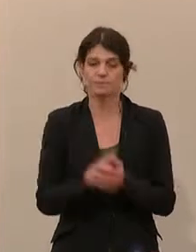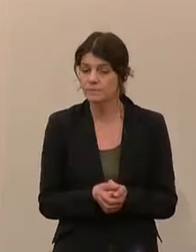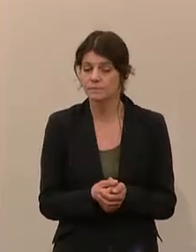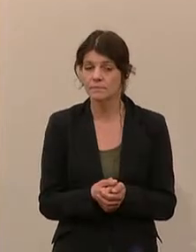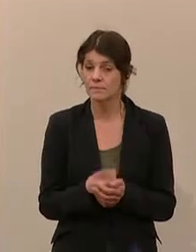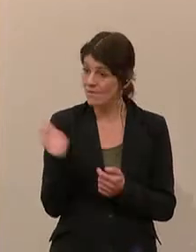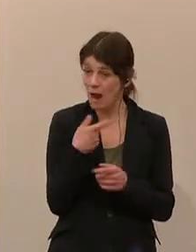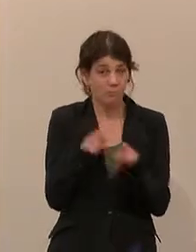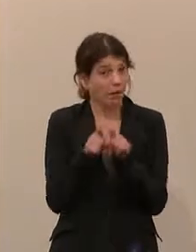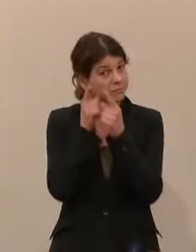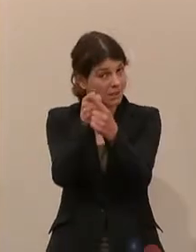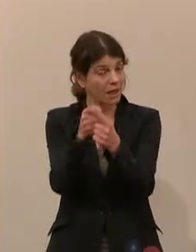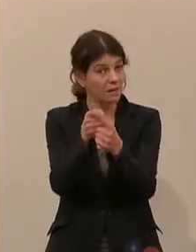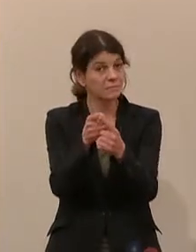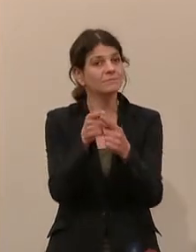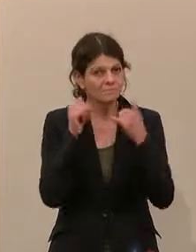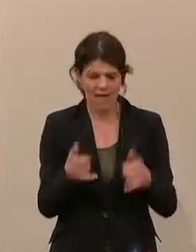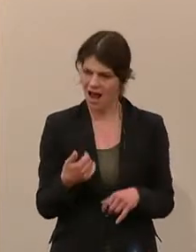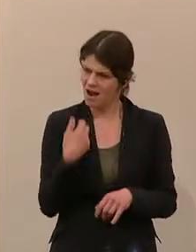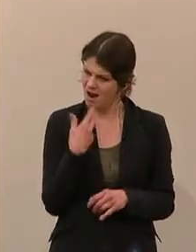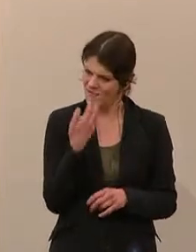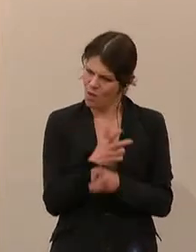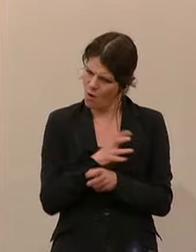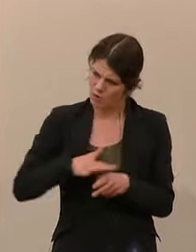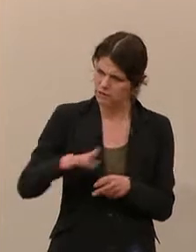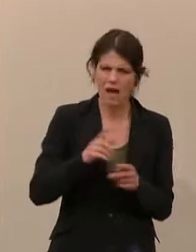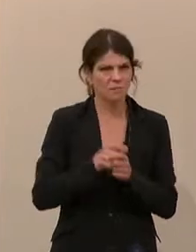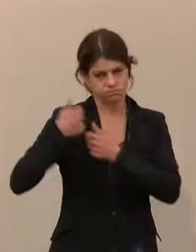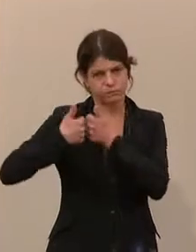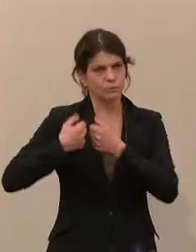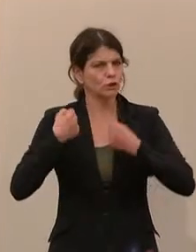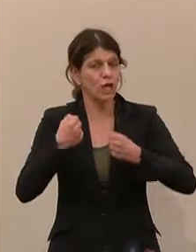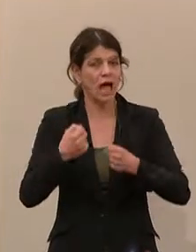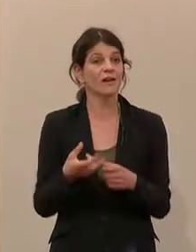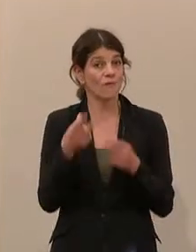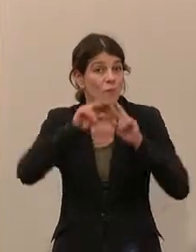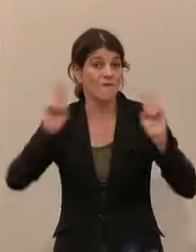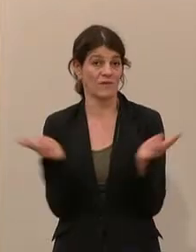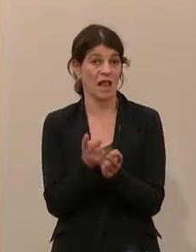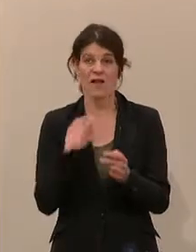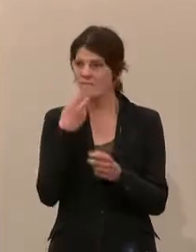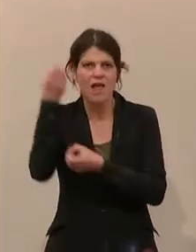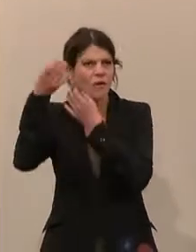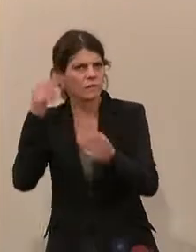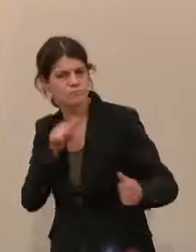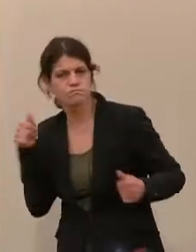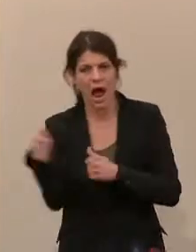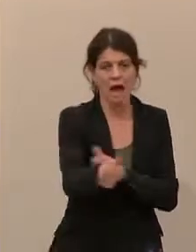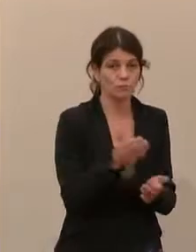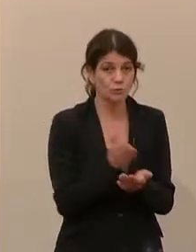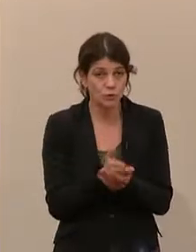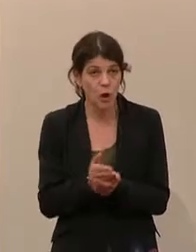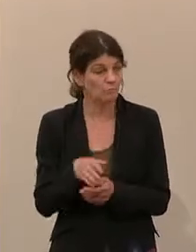das Ziel. Wir wollen zu den wettbewerbsstärksten Nationen der Welt gehören. Wir wollen Innovation Leader sein, wie es auch in